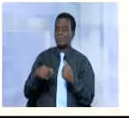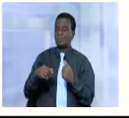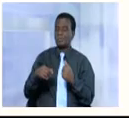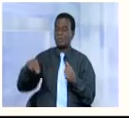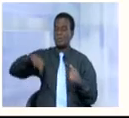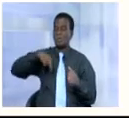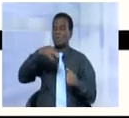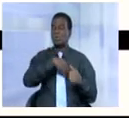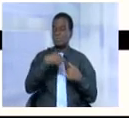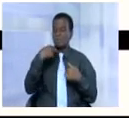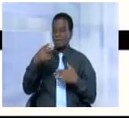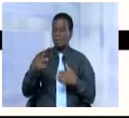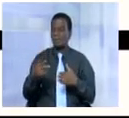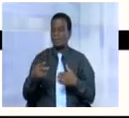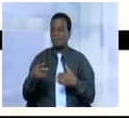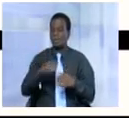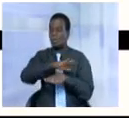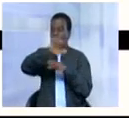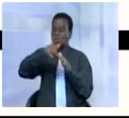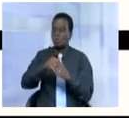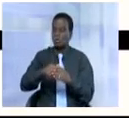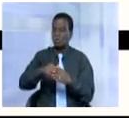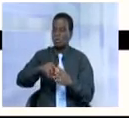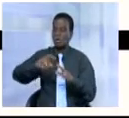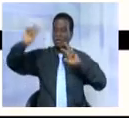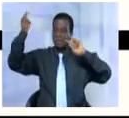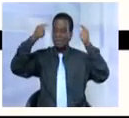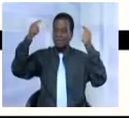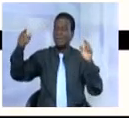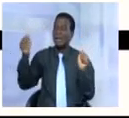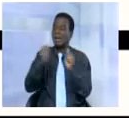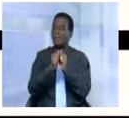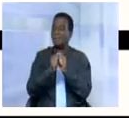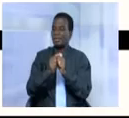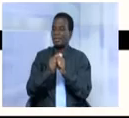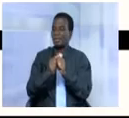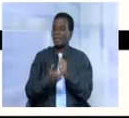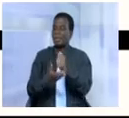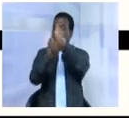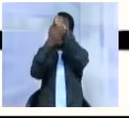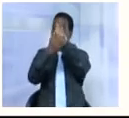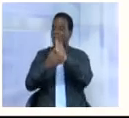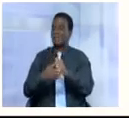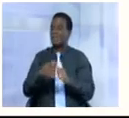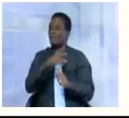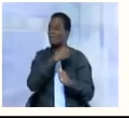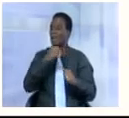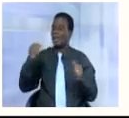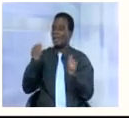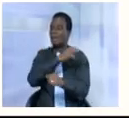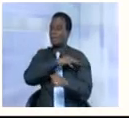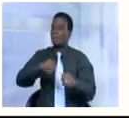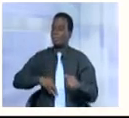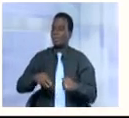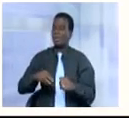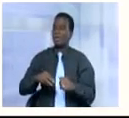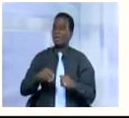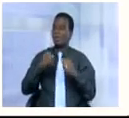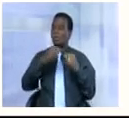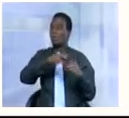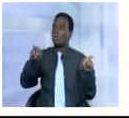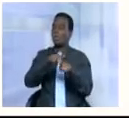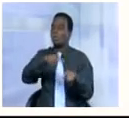Nous avons purifié la ville de tous les éléments terroristes avec l'aide des forces de sécurité et des membres des tribus. Et grâce à Dieu, comme vous pouvez